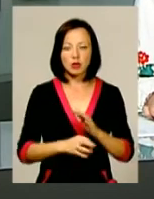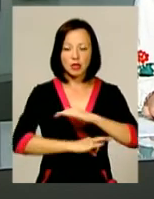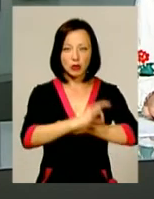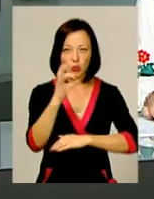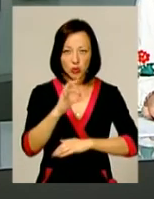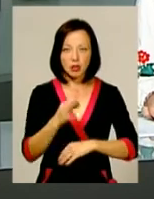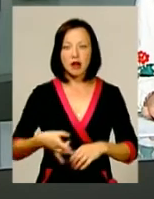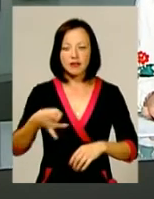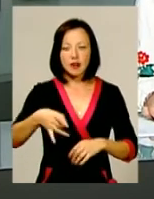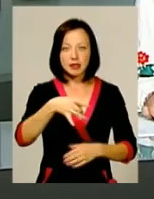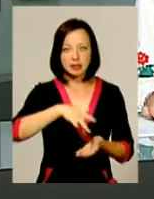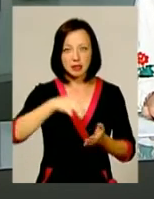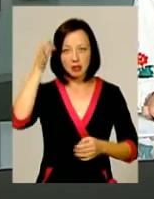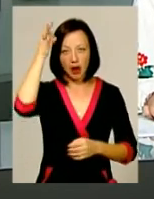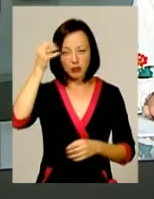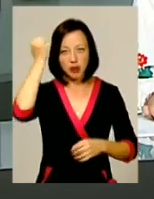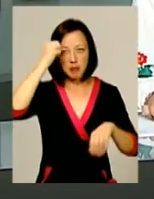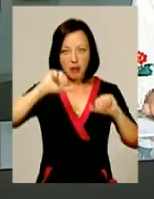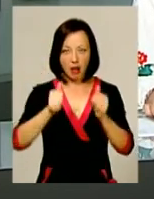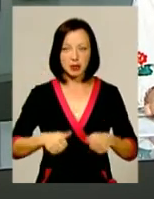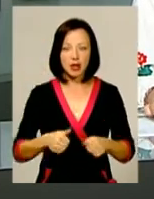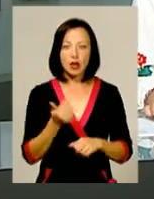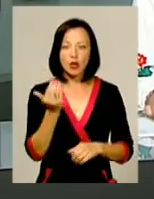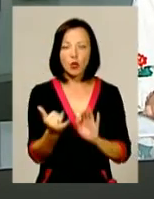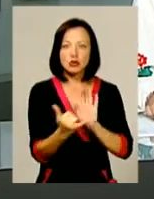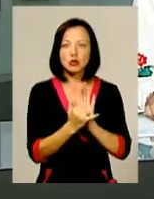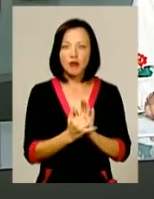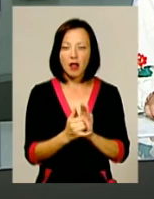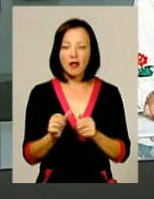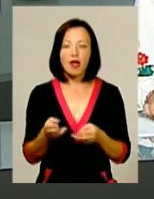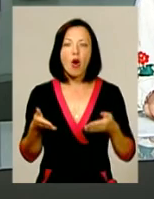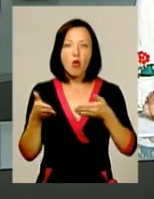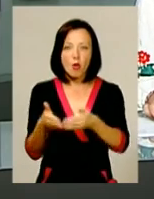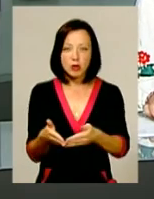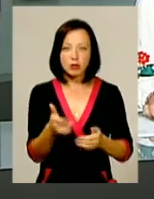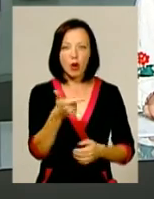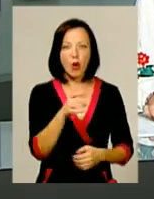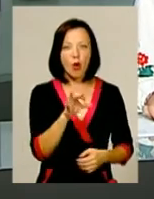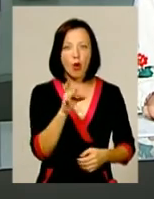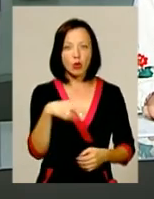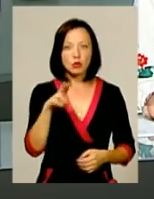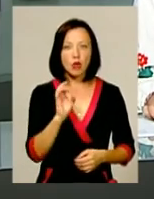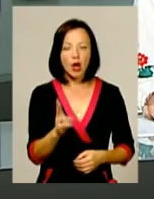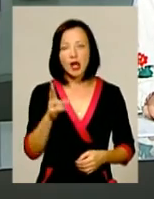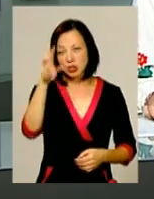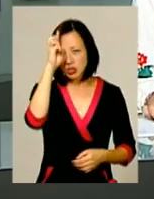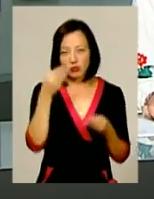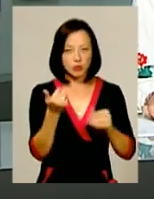Сході, у райцентрі нагадуватиме пам'ятник. Його встановили на околиці городка. Держава коштів на монумент не